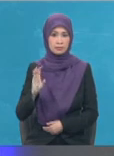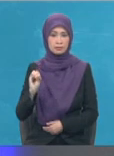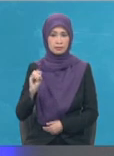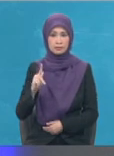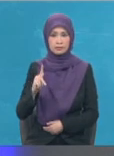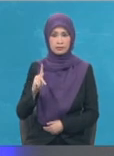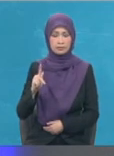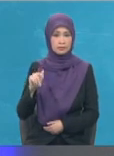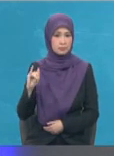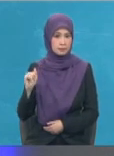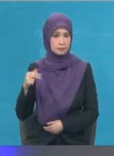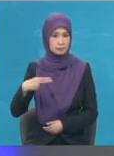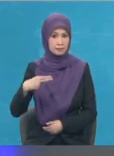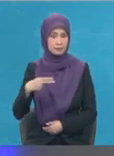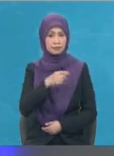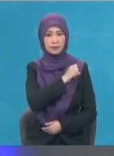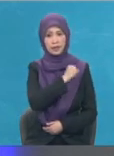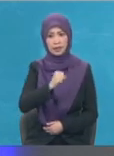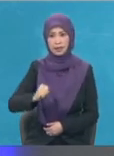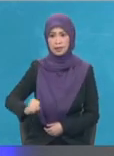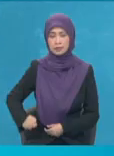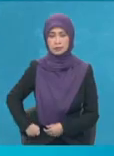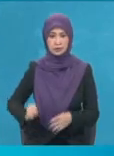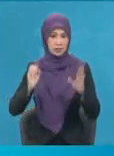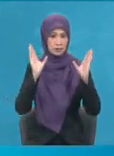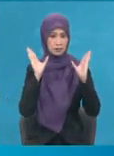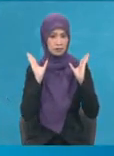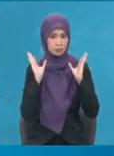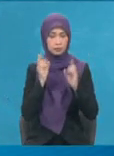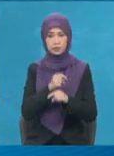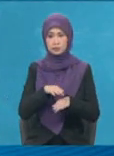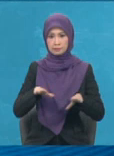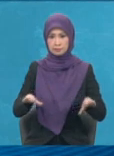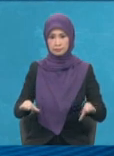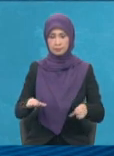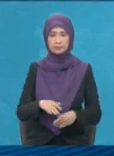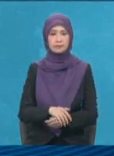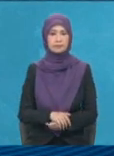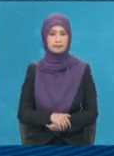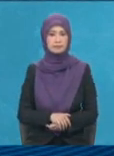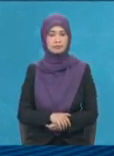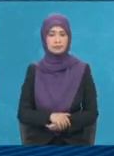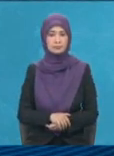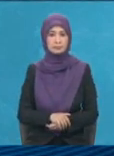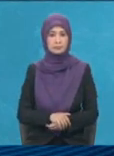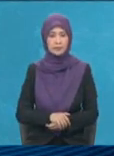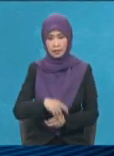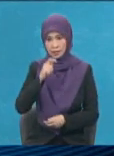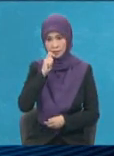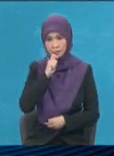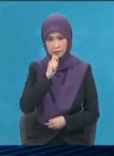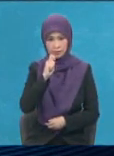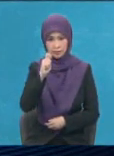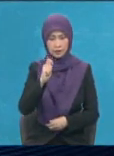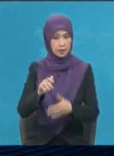Omar Ali Saifudin Sultan dan yang dipertuan negara Brunei Darussalam telah berkenan menghantar